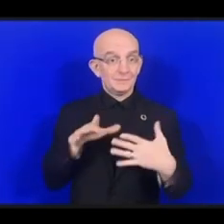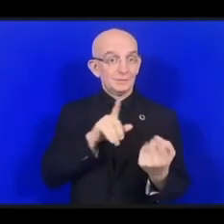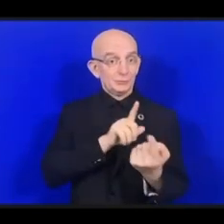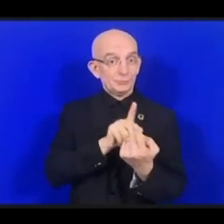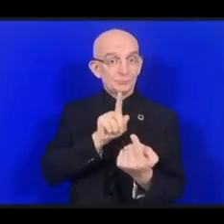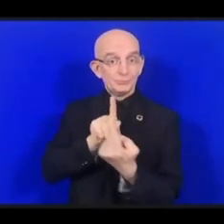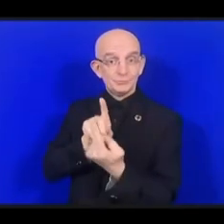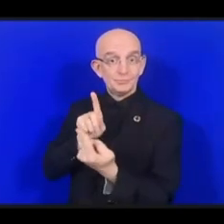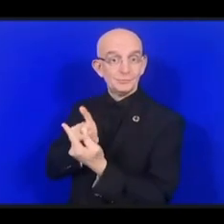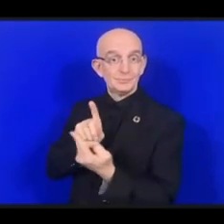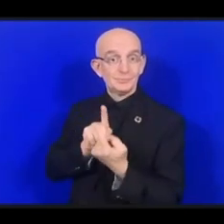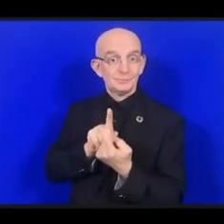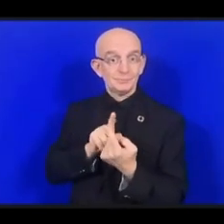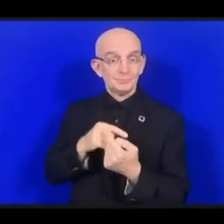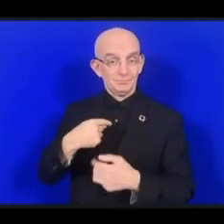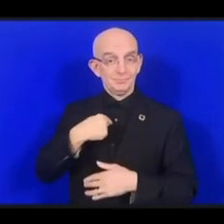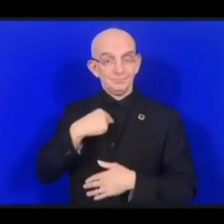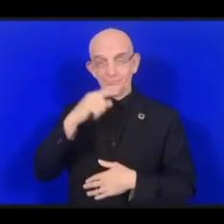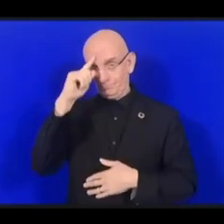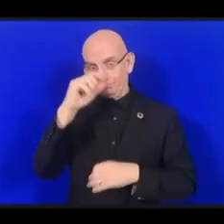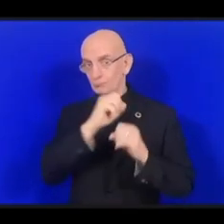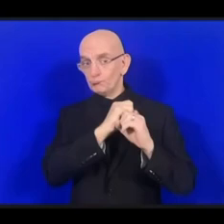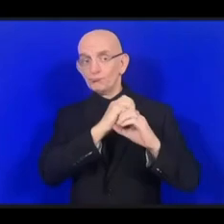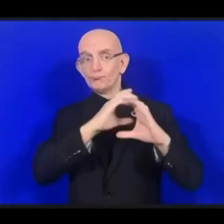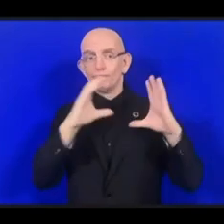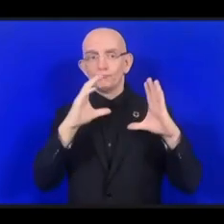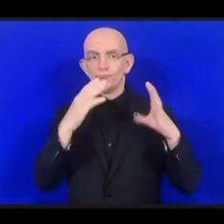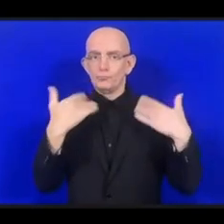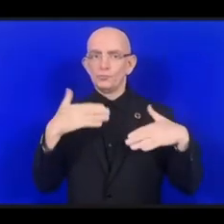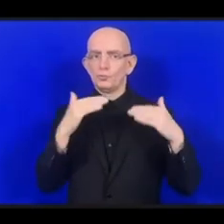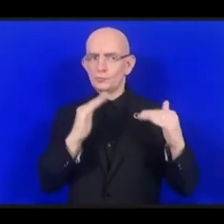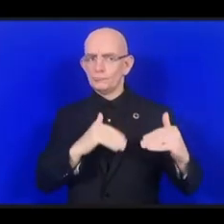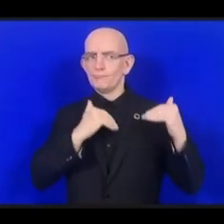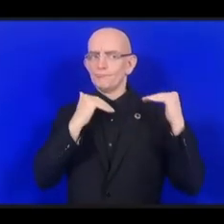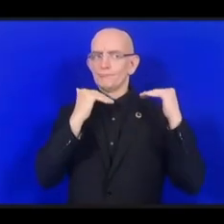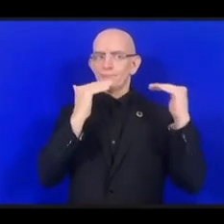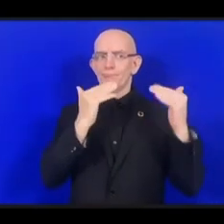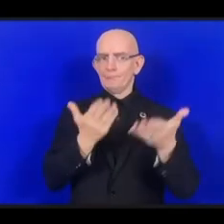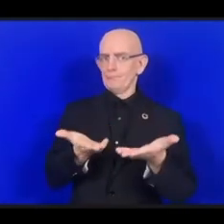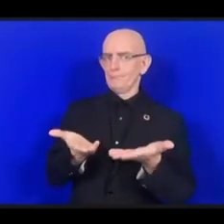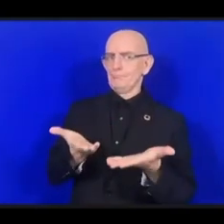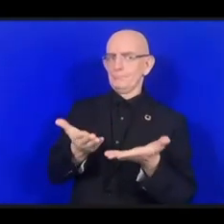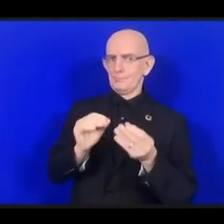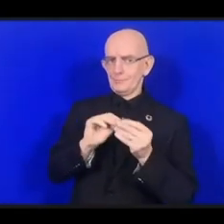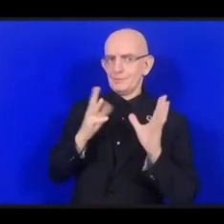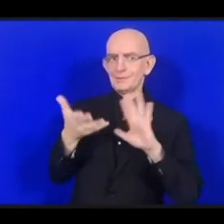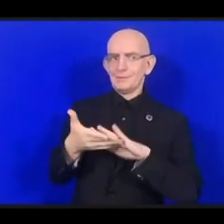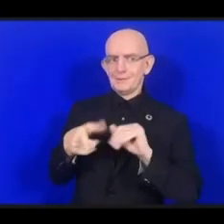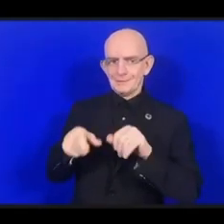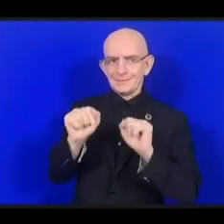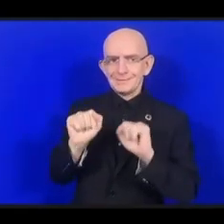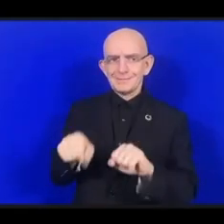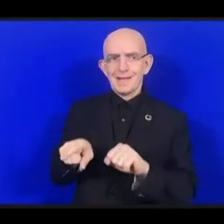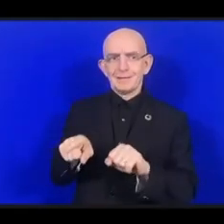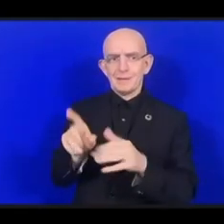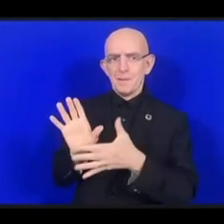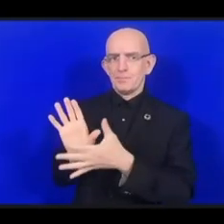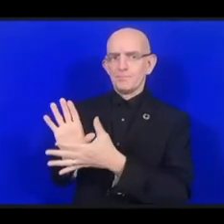网寄予极高的希望，能够作为支持生命